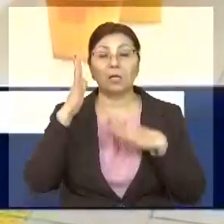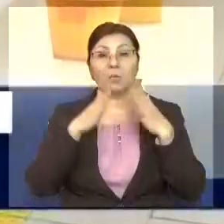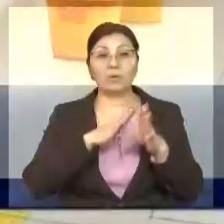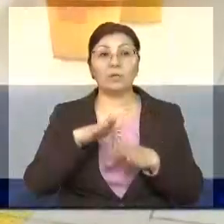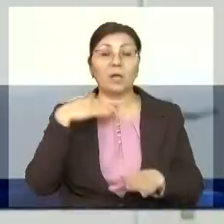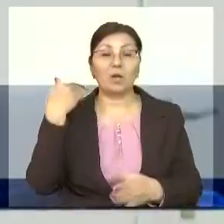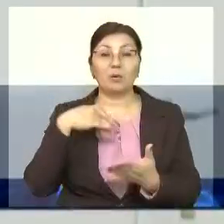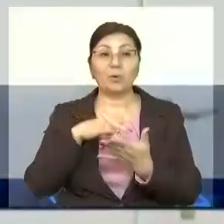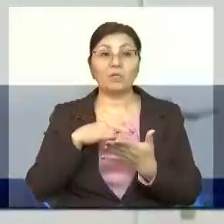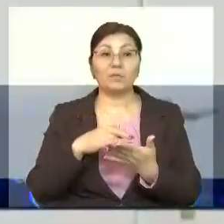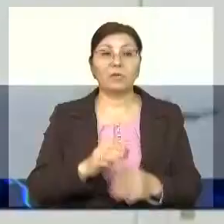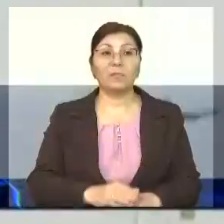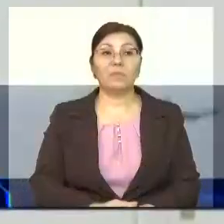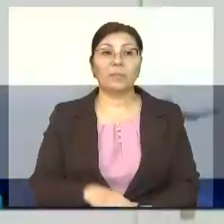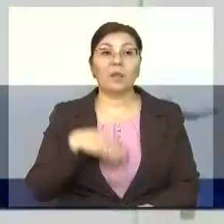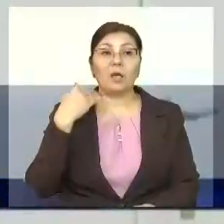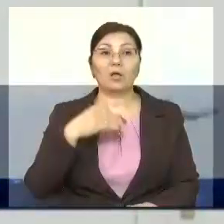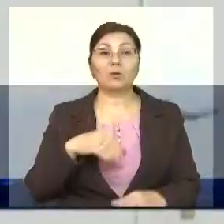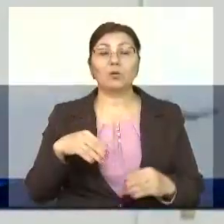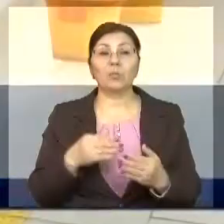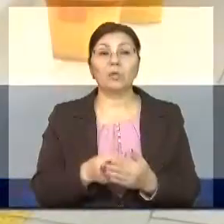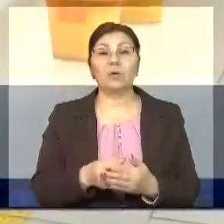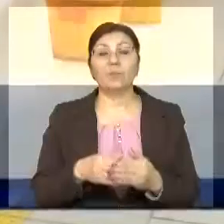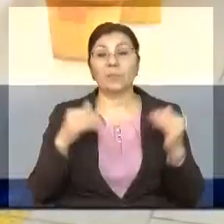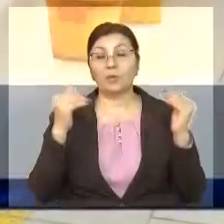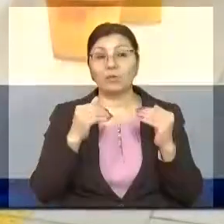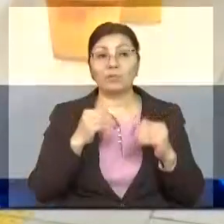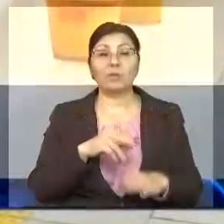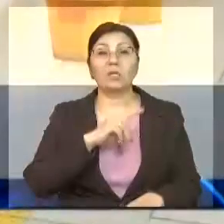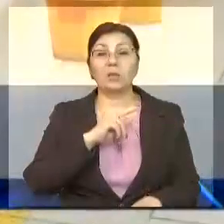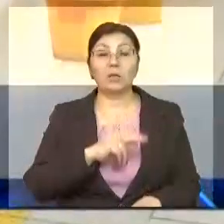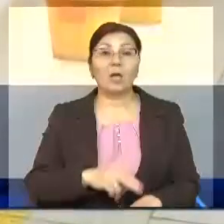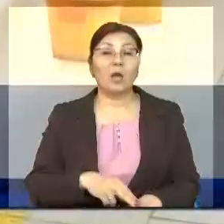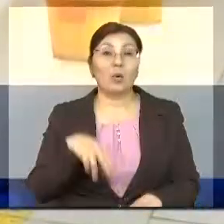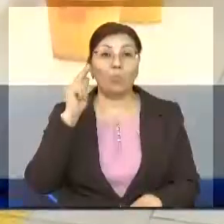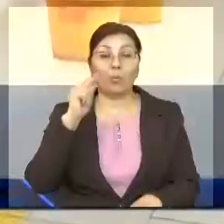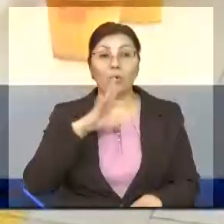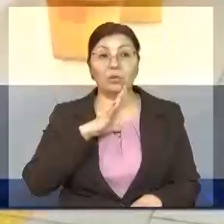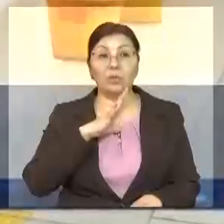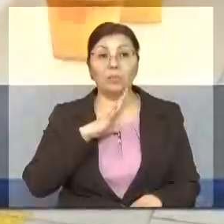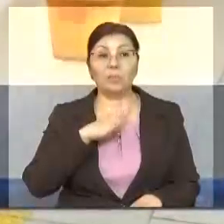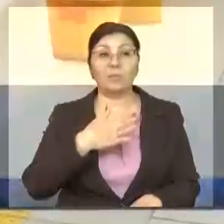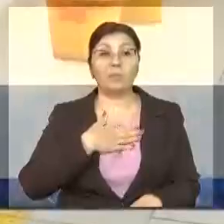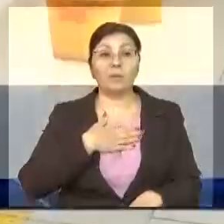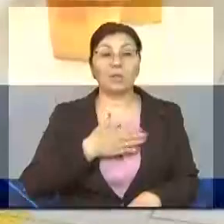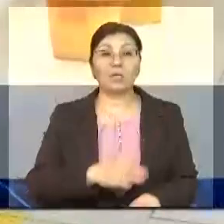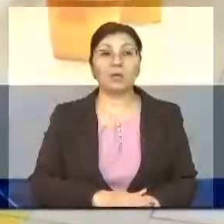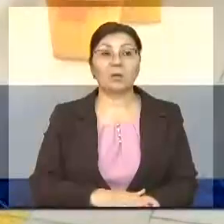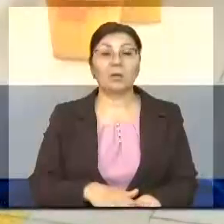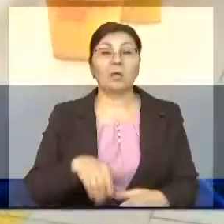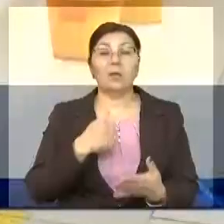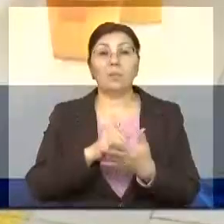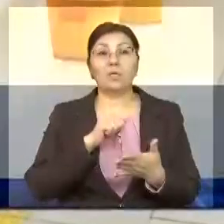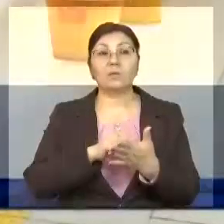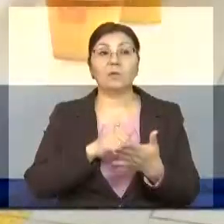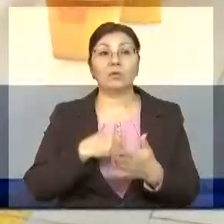Ақтөбе қаласындағы мұғалімге даярлайтын Ақтөбе педагогикалық училищесіне мұғалім мамандығына оқуға түстім. Ол мұғалім болуға менің басты себебім